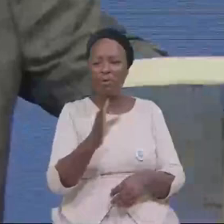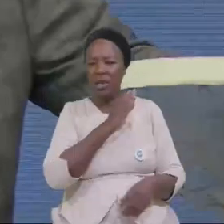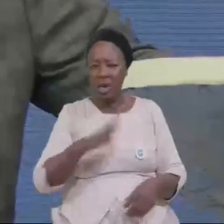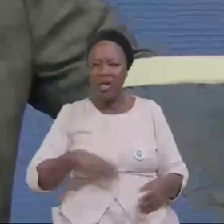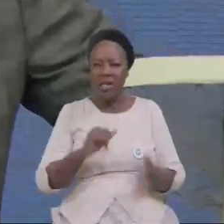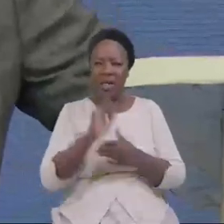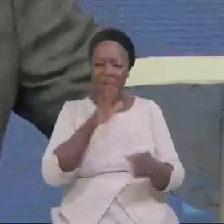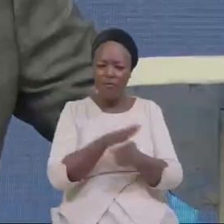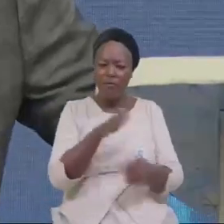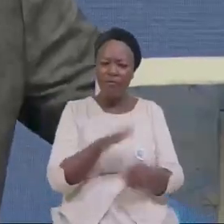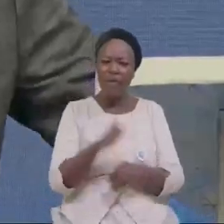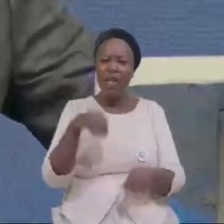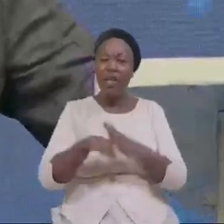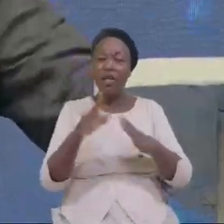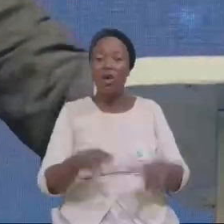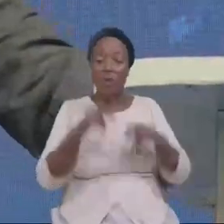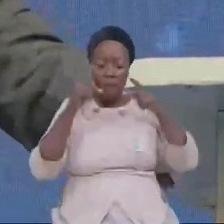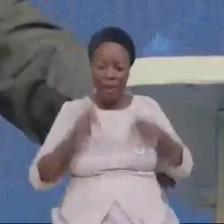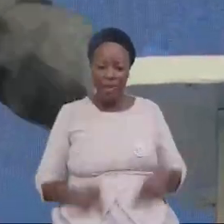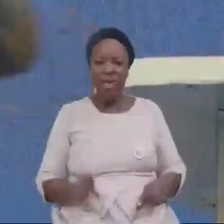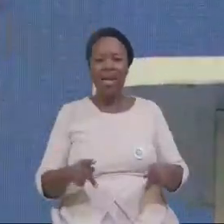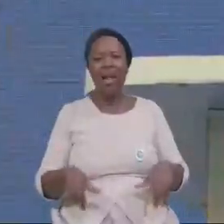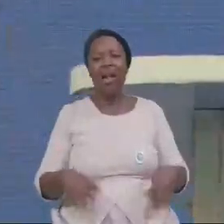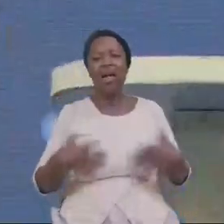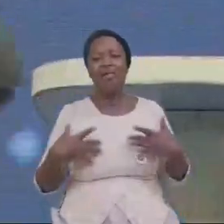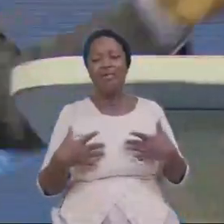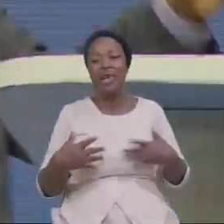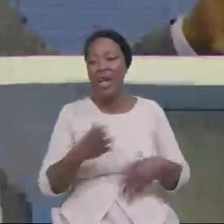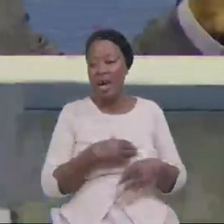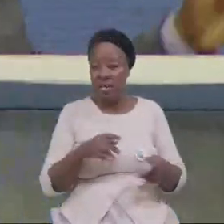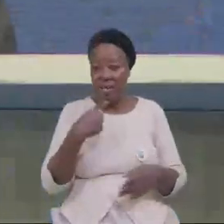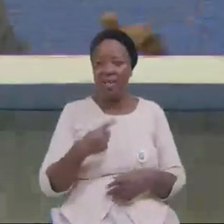est accomplie dans ta vie personnelle.